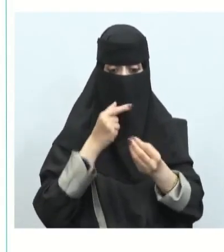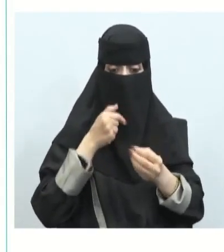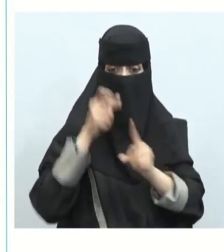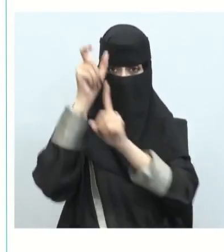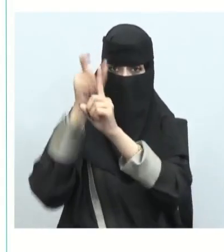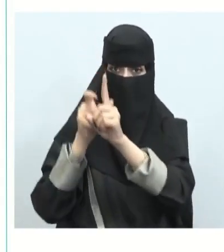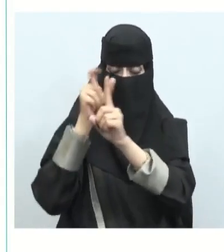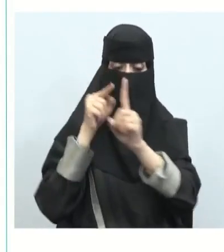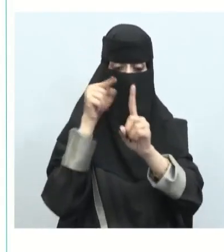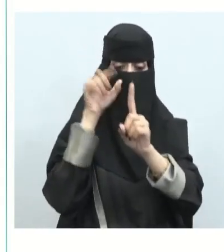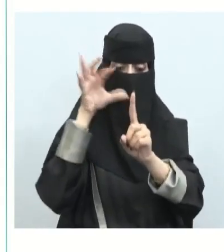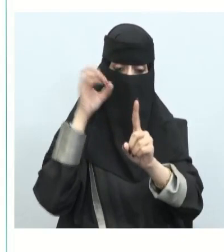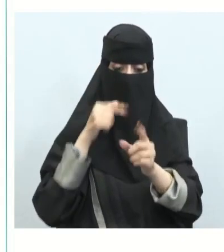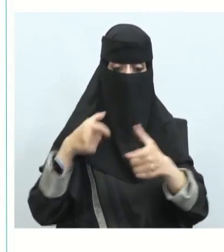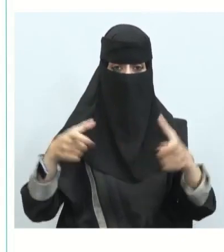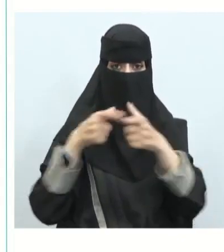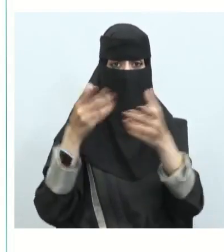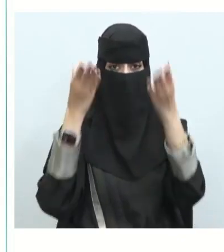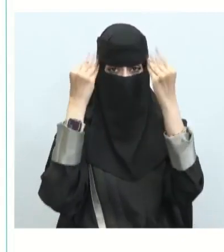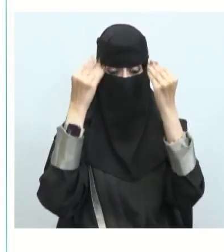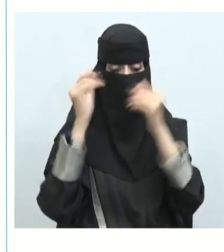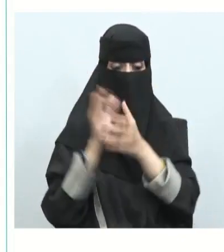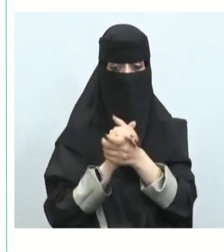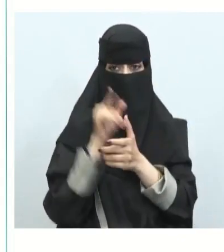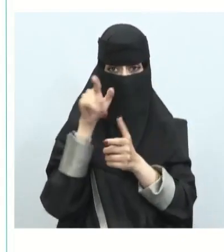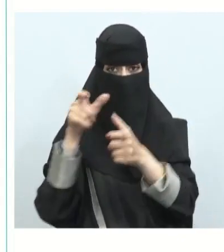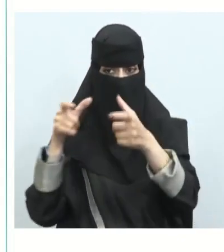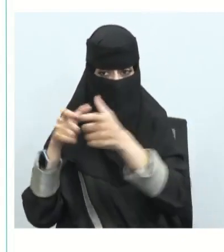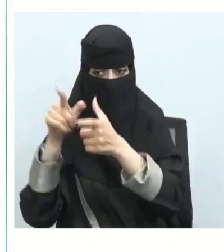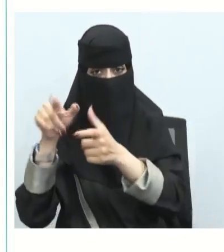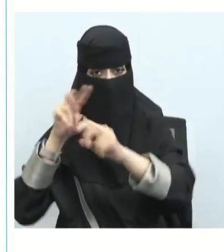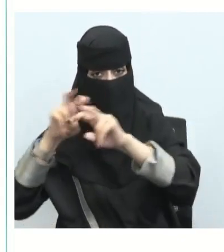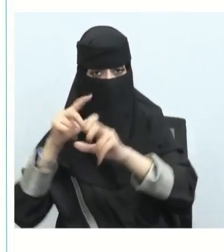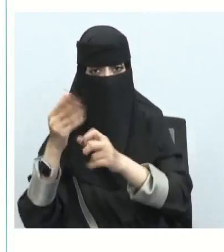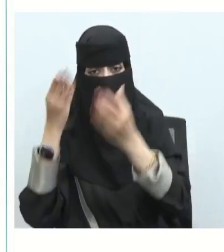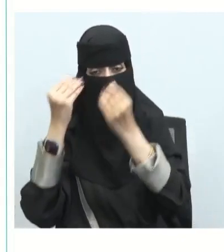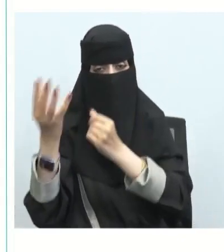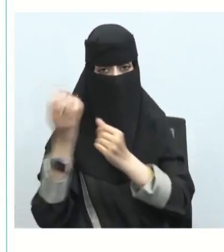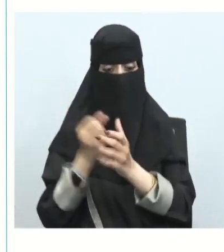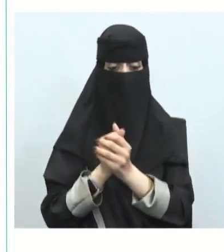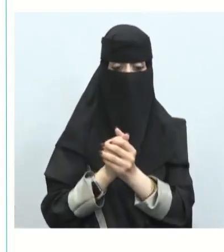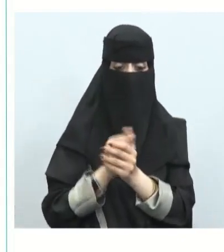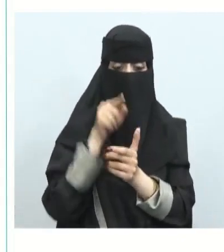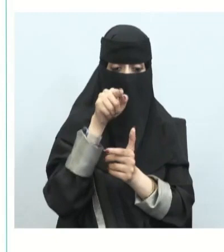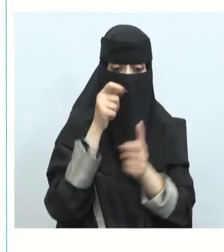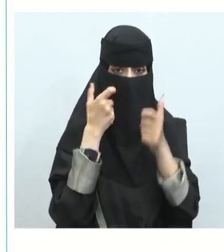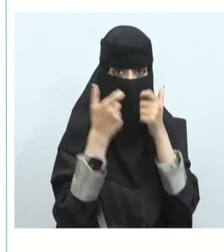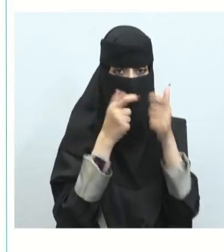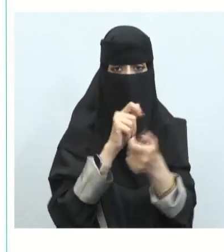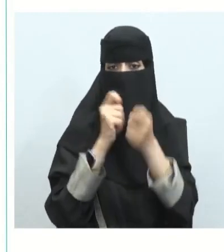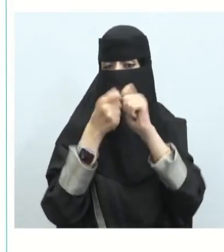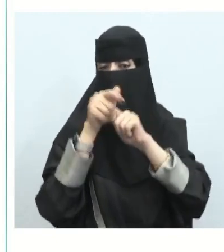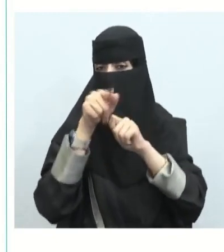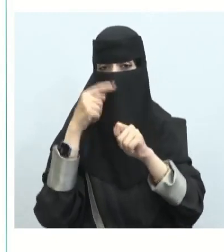النظر في البدائل واختبار الحلول اذا ساشر الاشخاص في البحث المعلومه ساشر كهم في اختيار البدائل في اختيار